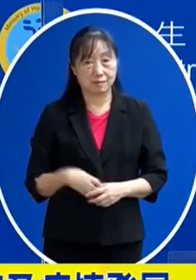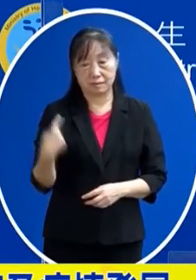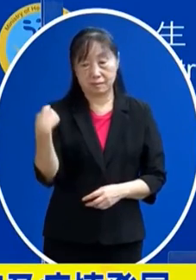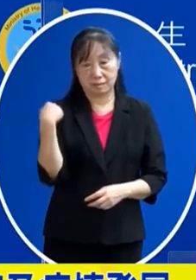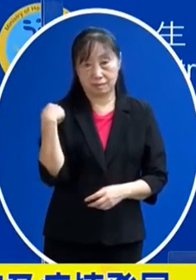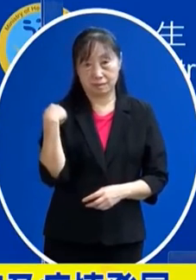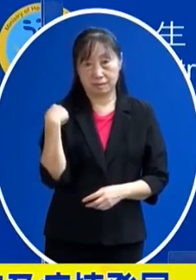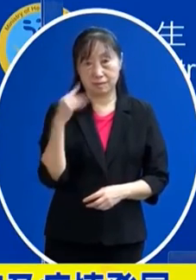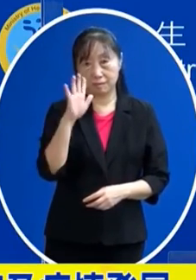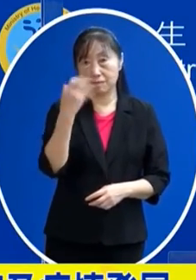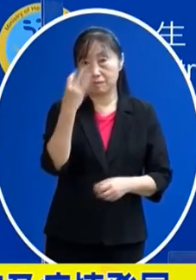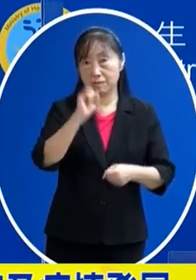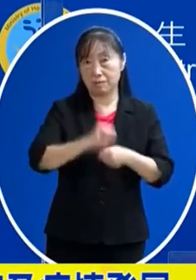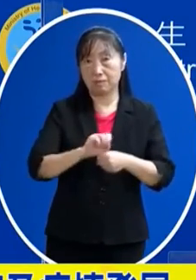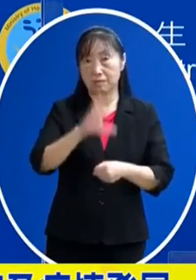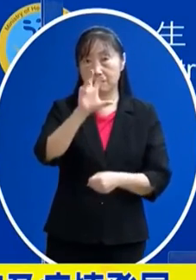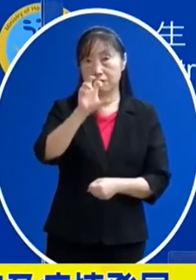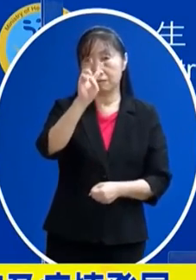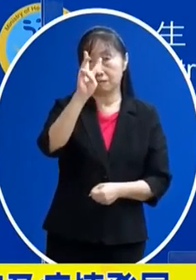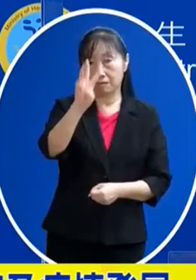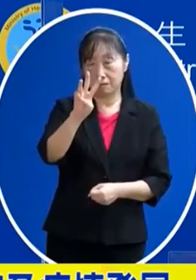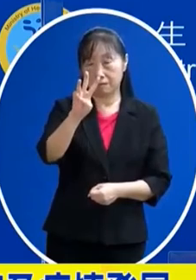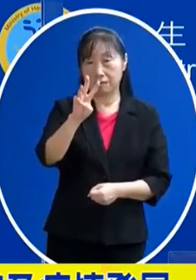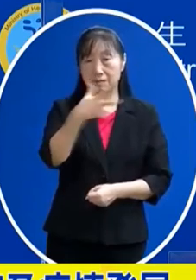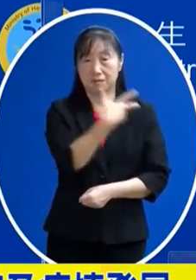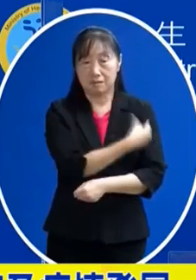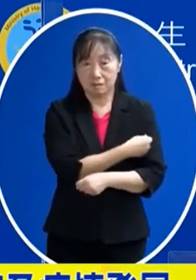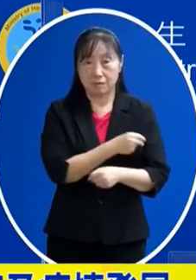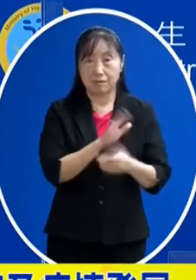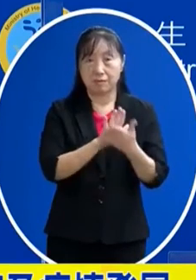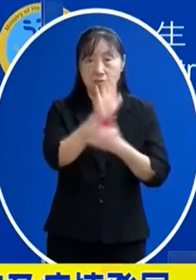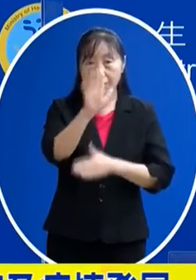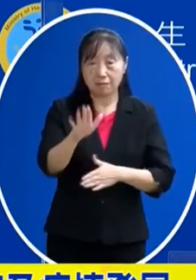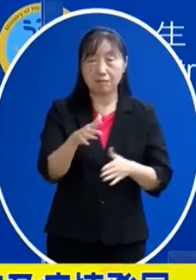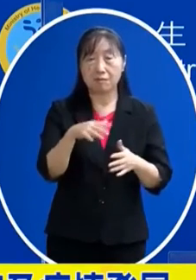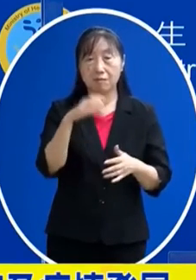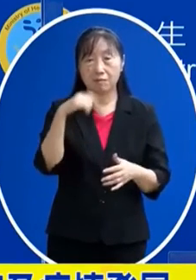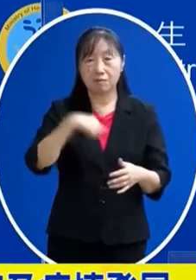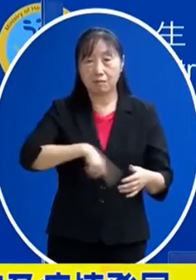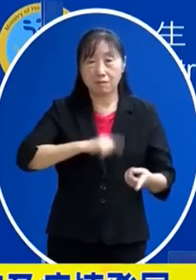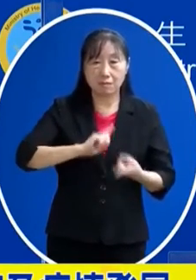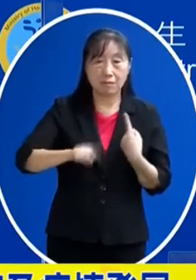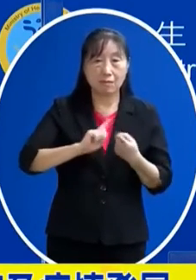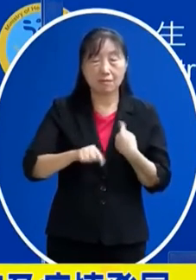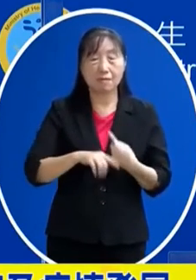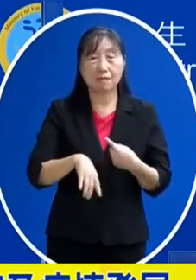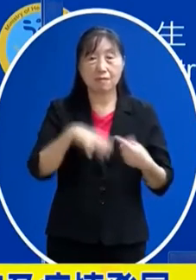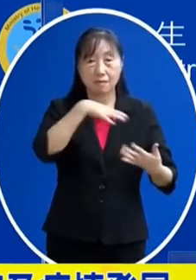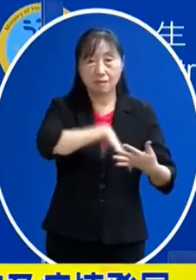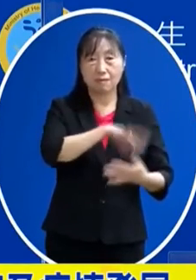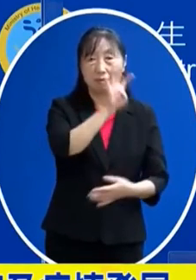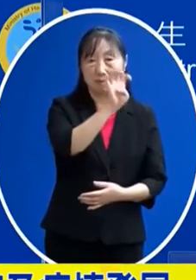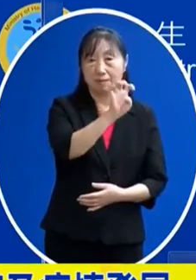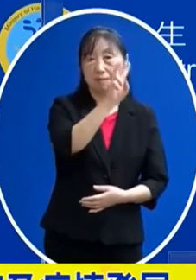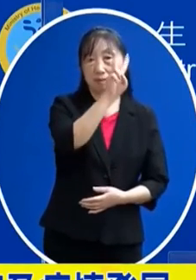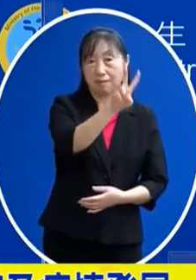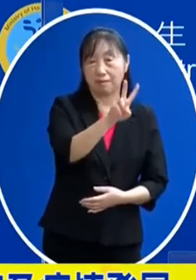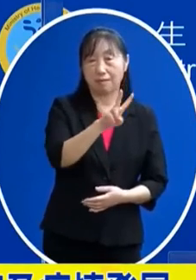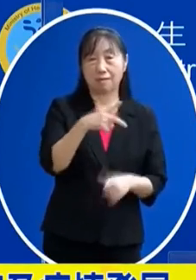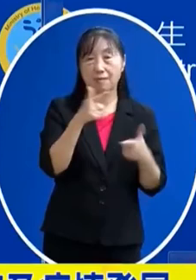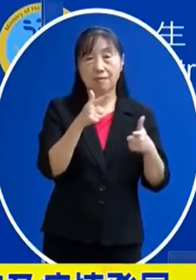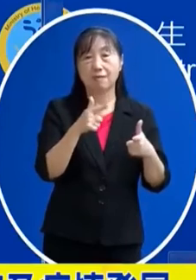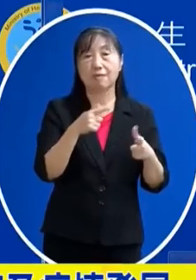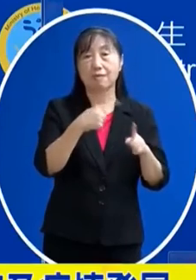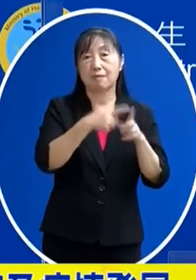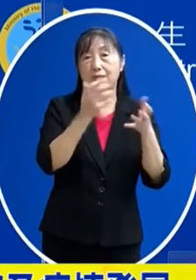昨天有新增了83件的疫苗接种后不良事件，那另外有其中有42件是非严重的